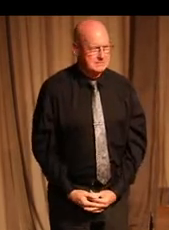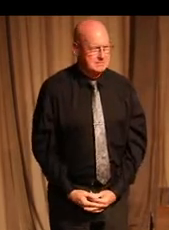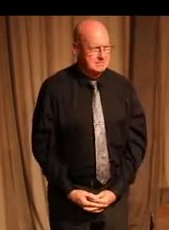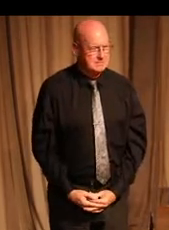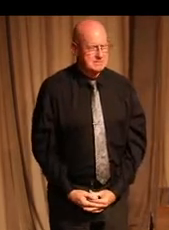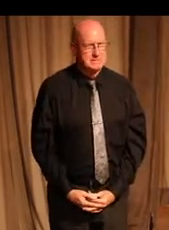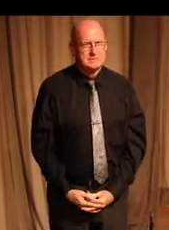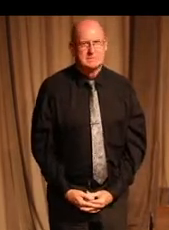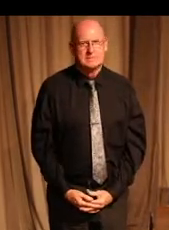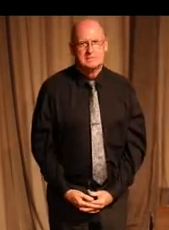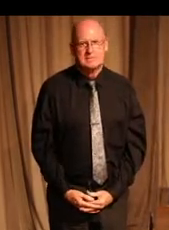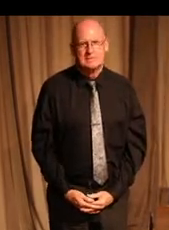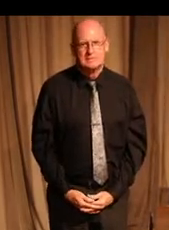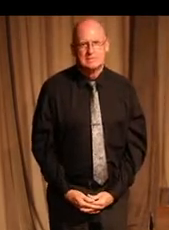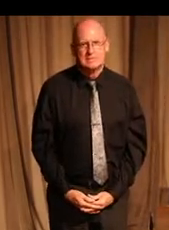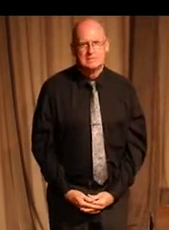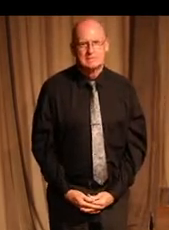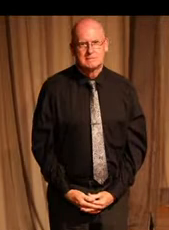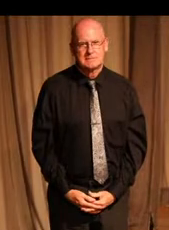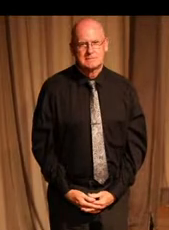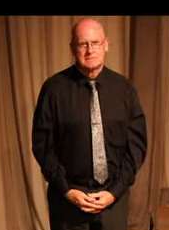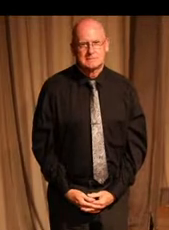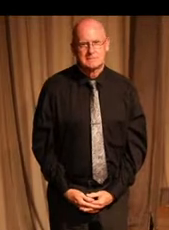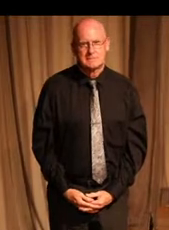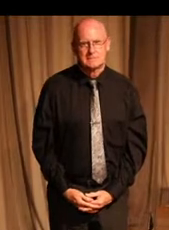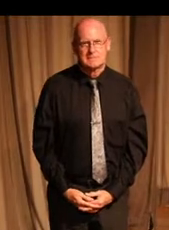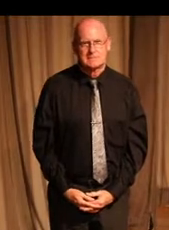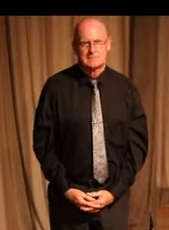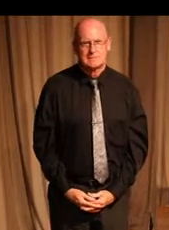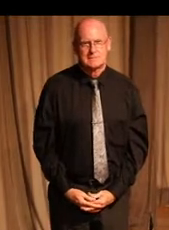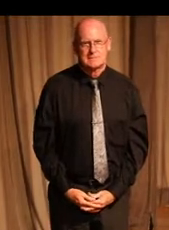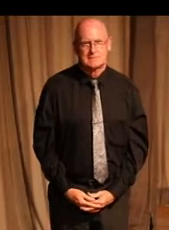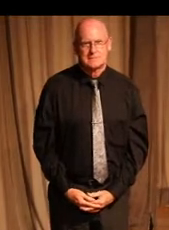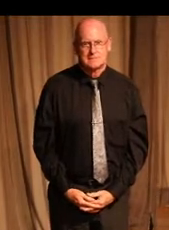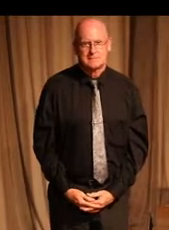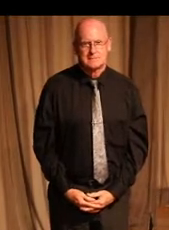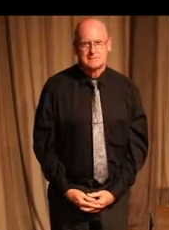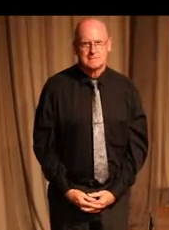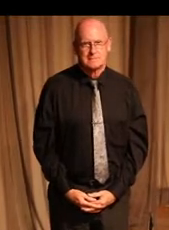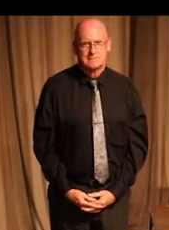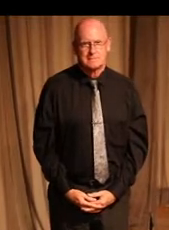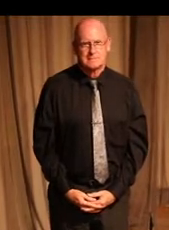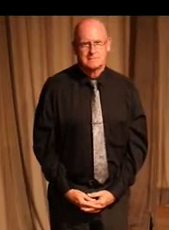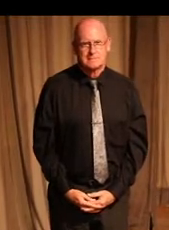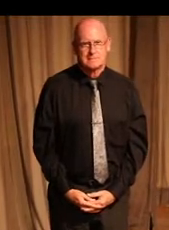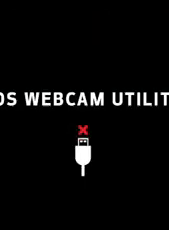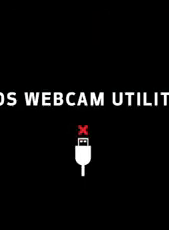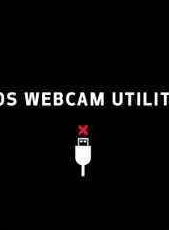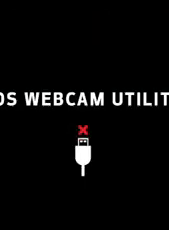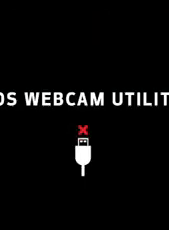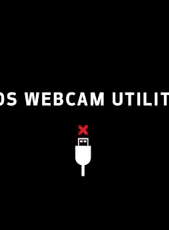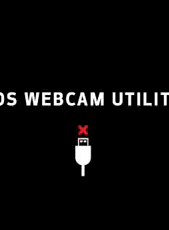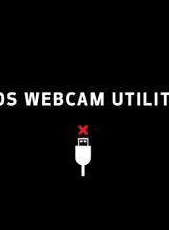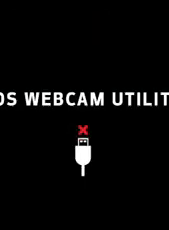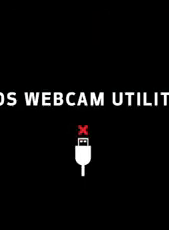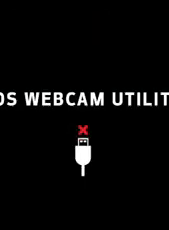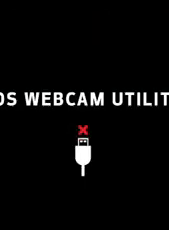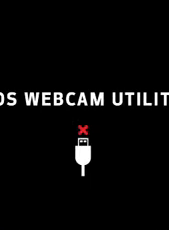de temps en temps une de mes plaies. Chaque minute, je change d'appartement et toute paix